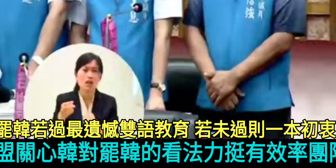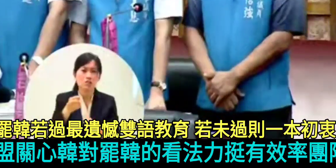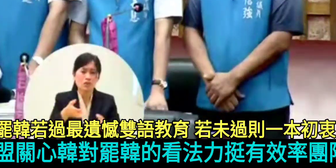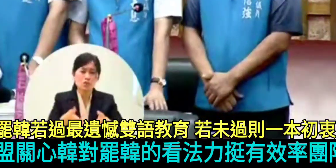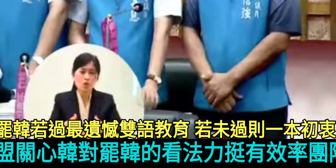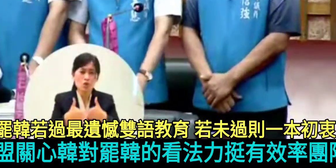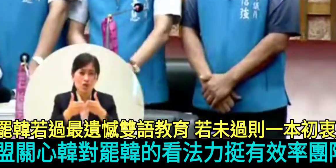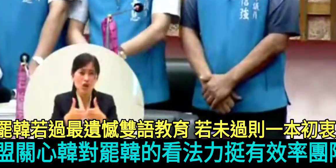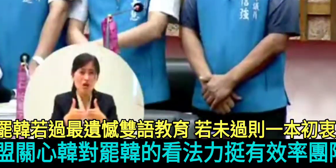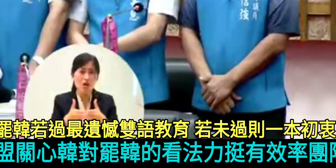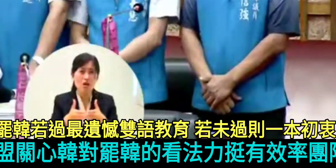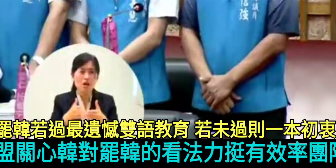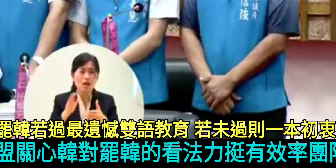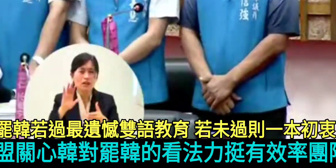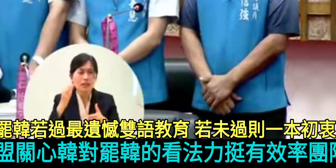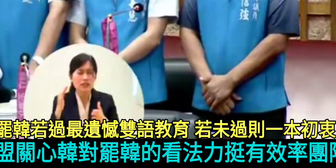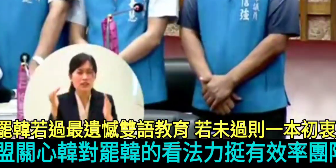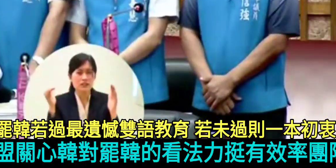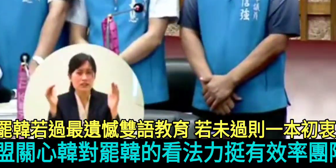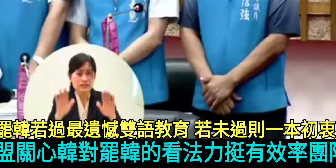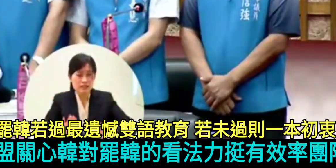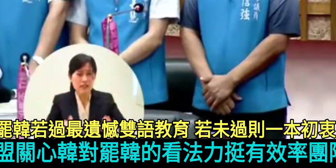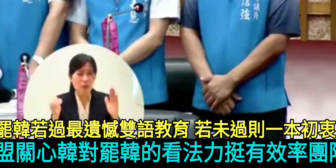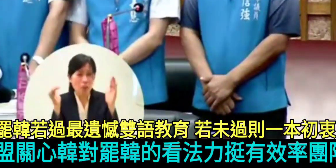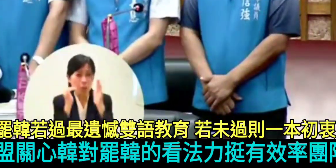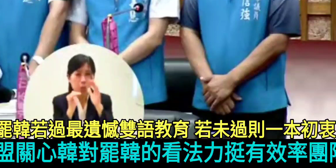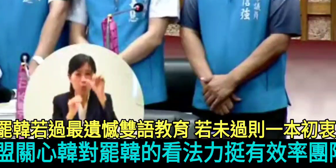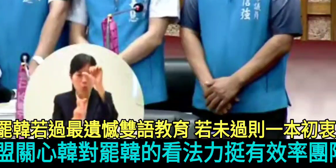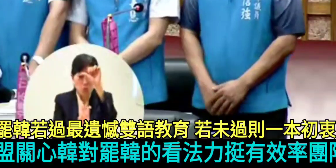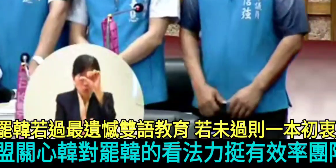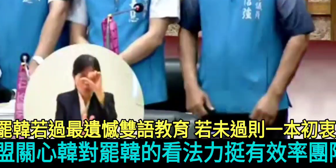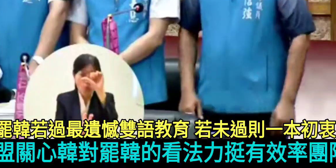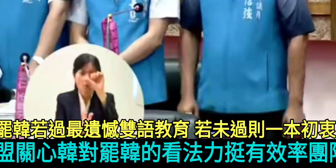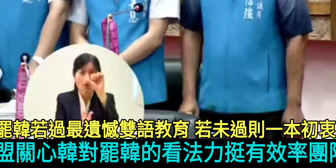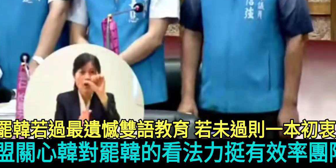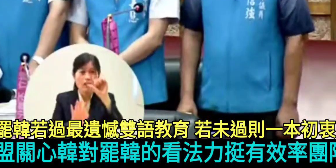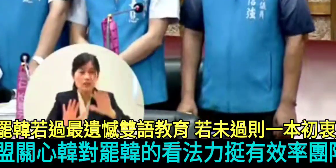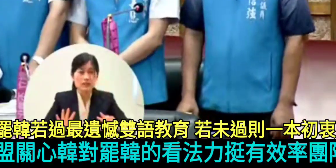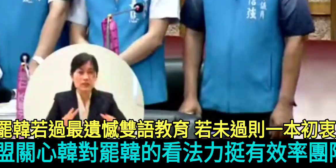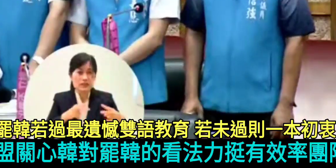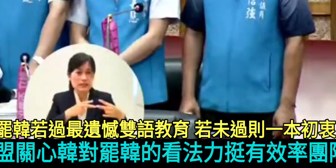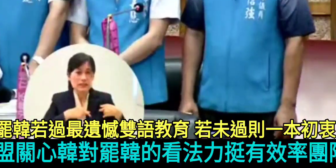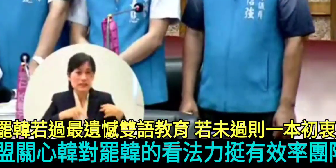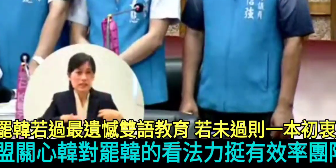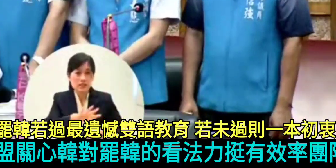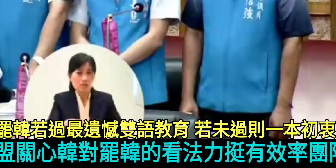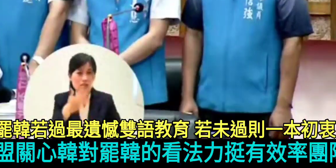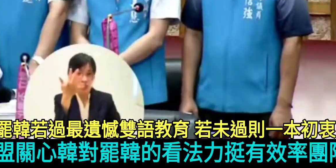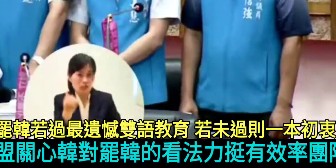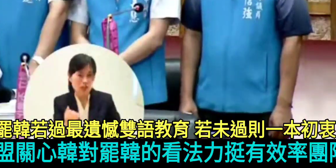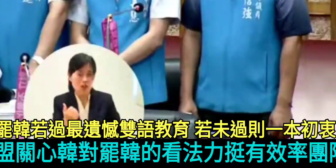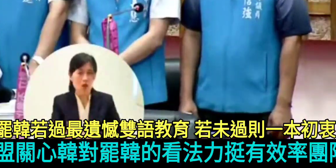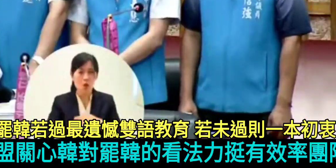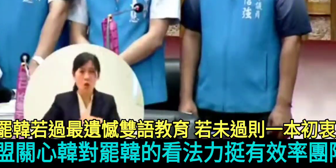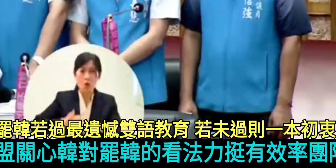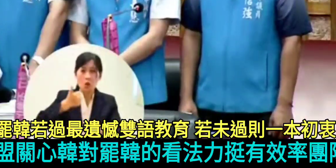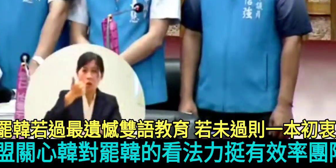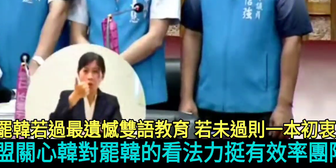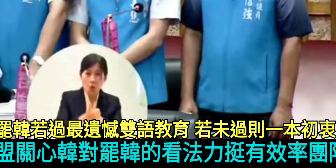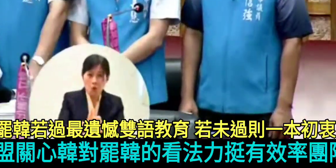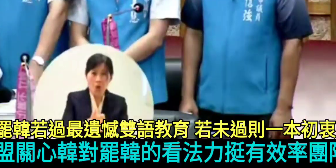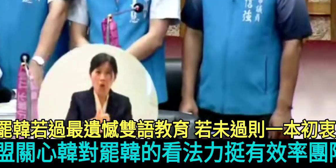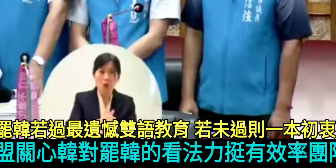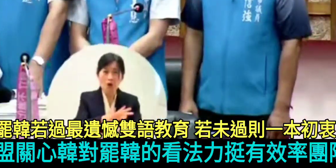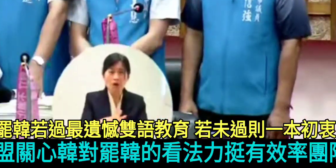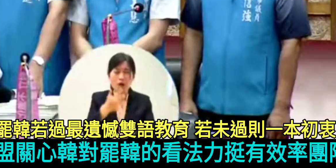520快到，那现在蔡英文现在当选总统，是不是还是我们高雄是要什么没